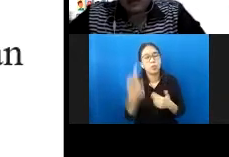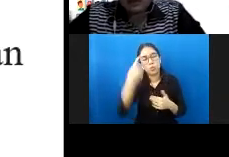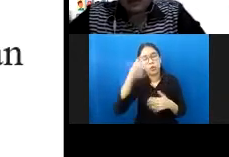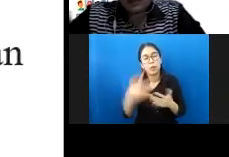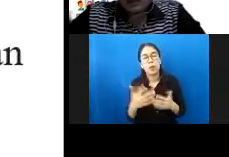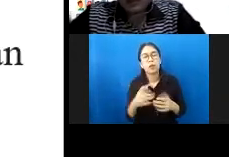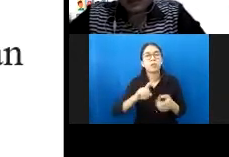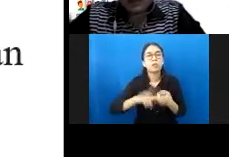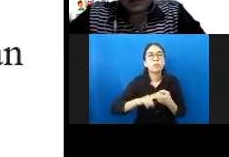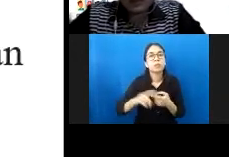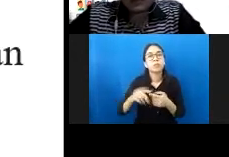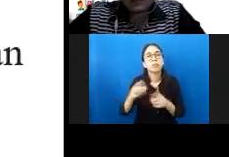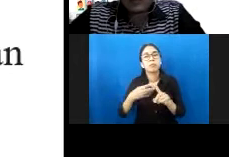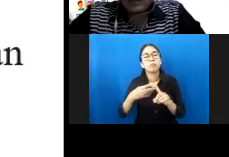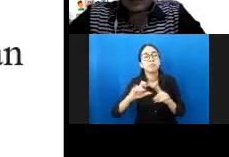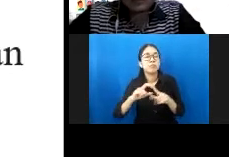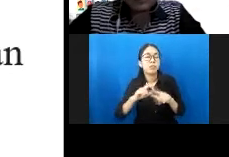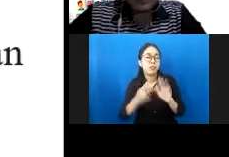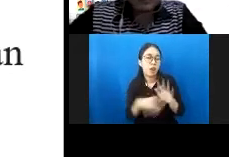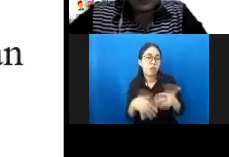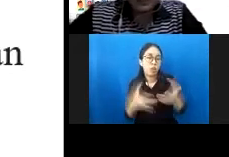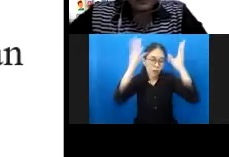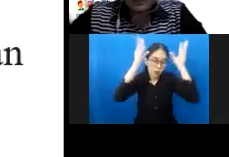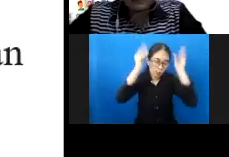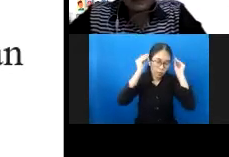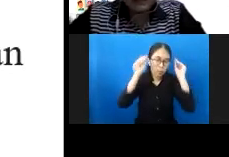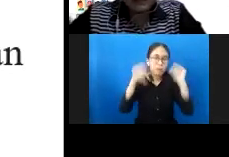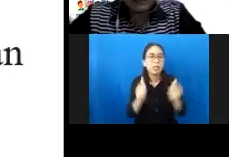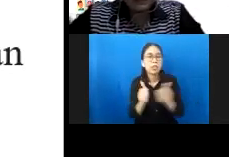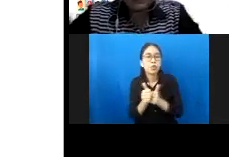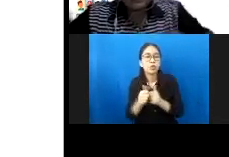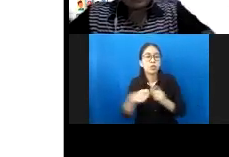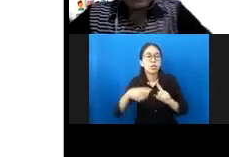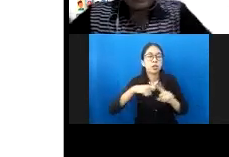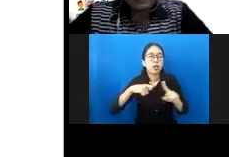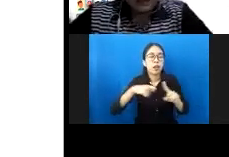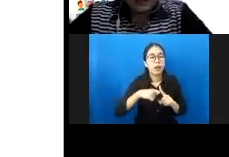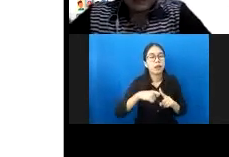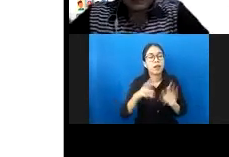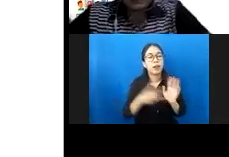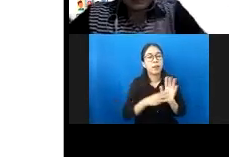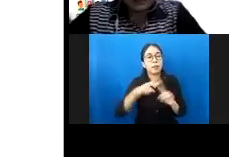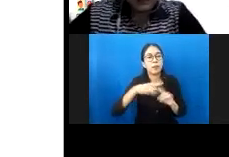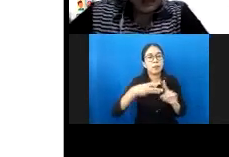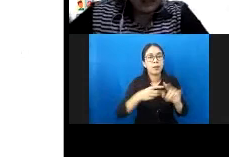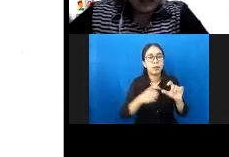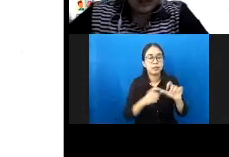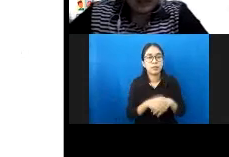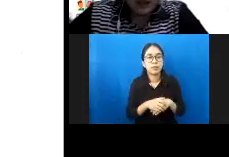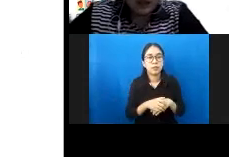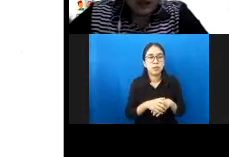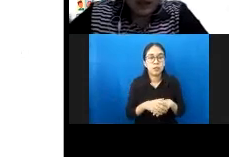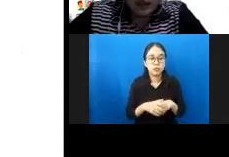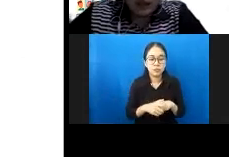perawat khususnya yang juga ikut di dalam kalakarya MTBS ini. Implementasi MTBS. Yoga,